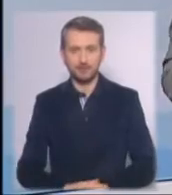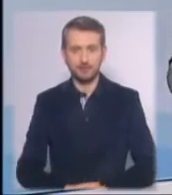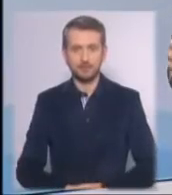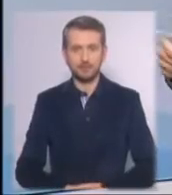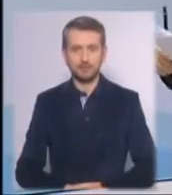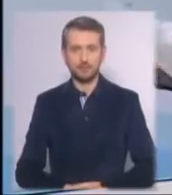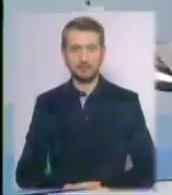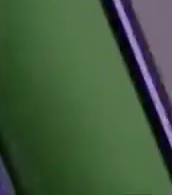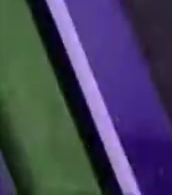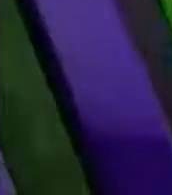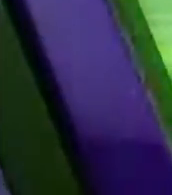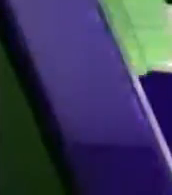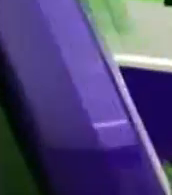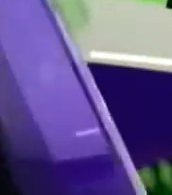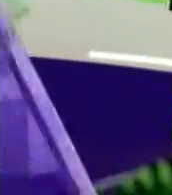пропустіть.